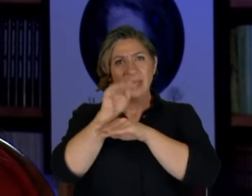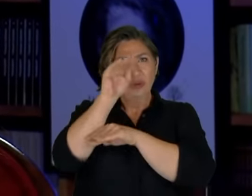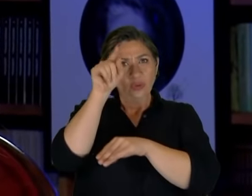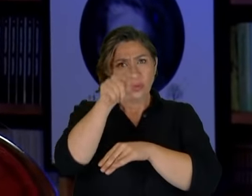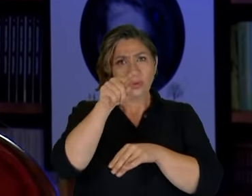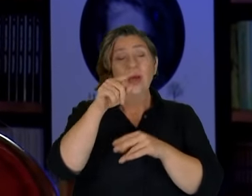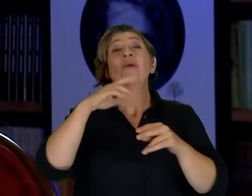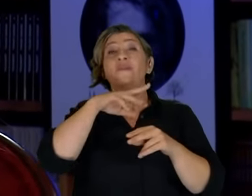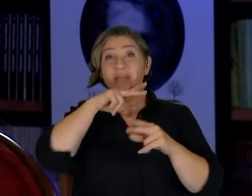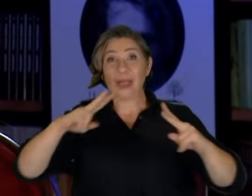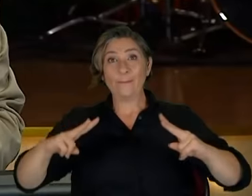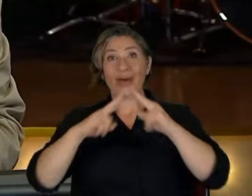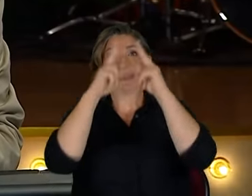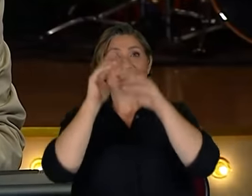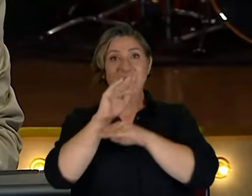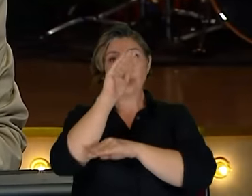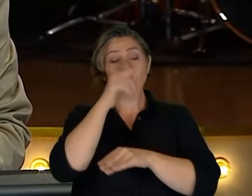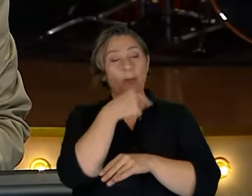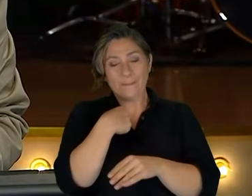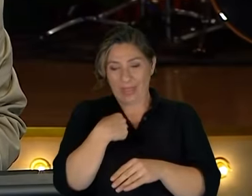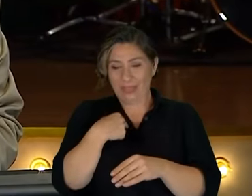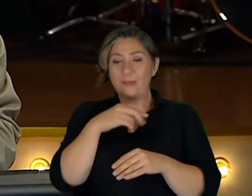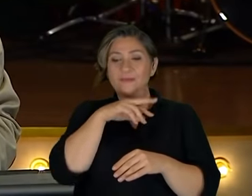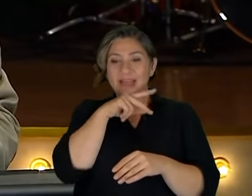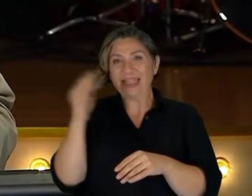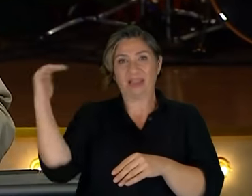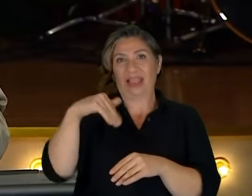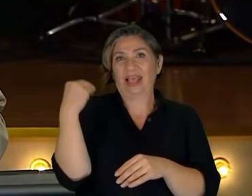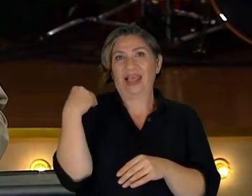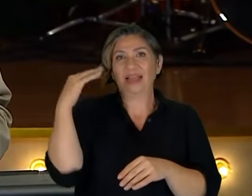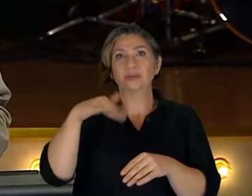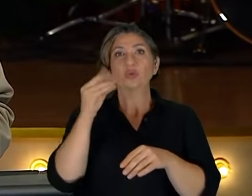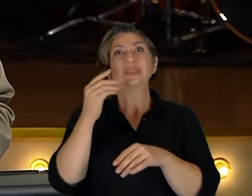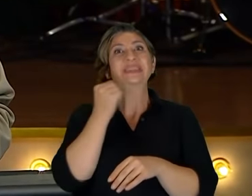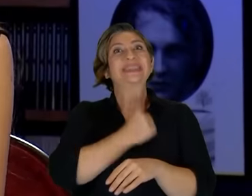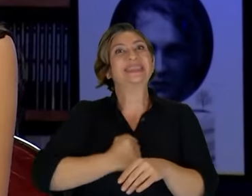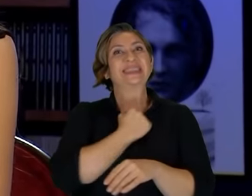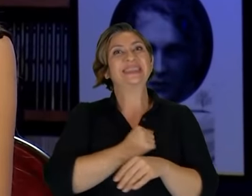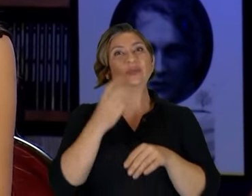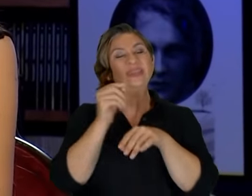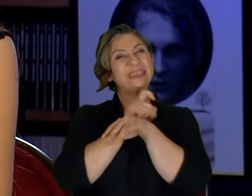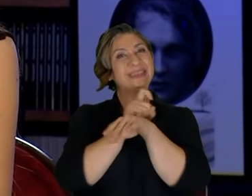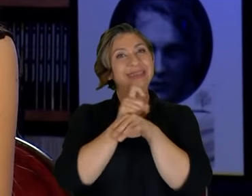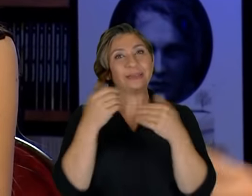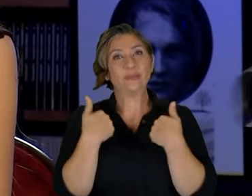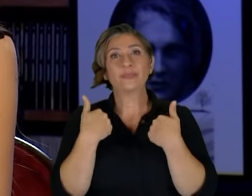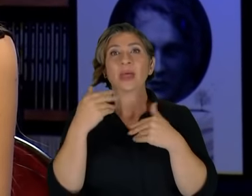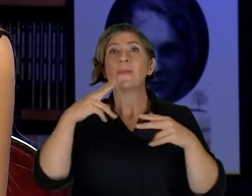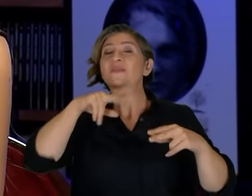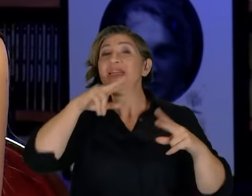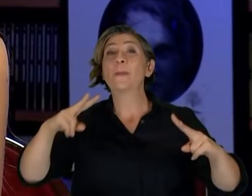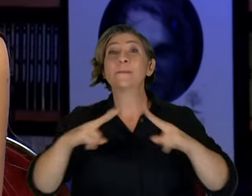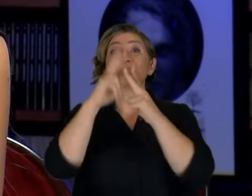yaşıyorsunuz? Evet, Paris'te yaşıyorum. Paris'te yaşıyorsunuz. Ben de Paris'ten geldim yeni. Çok sinirliyim. Yani Paris'e gittiğim